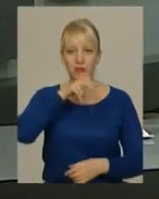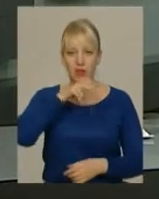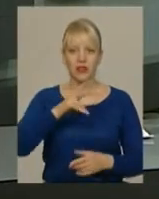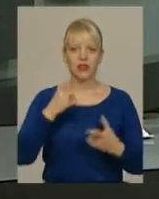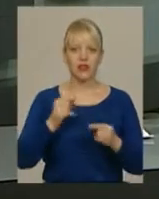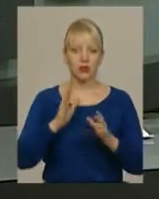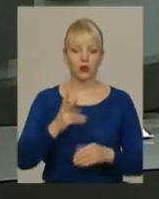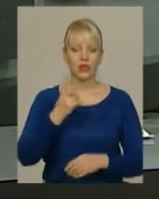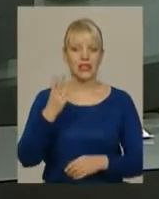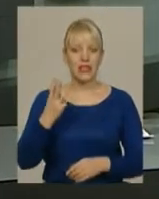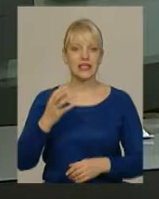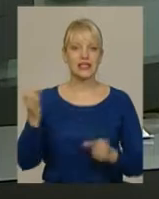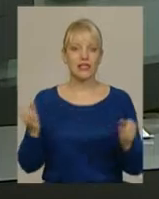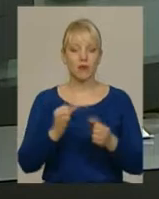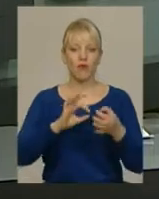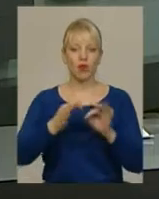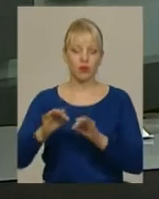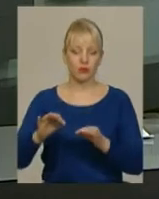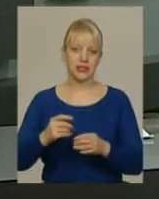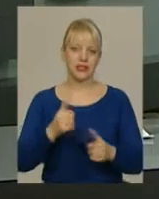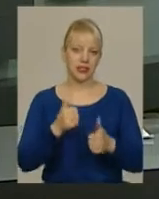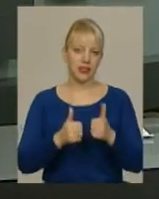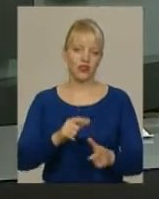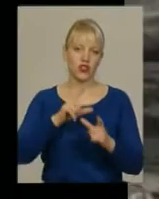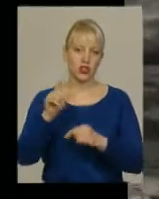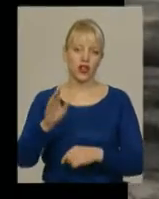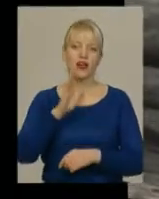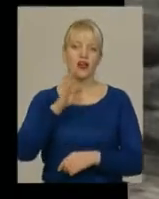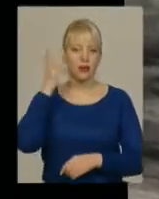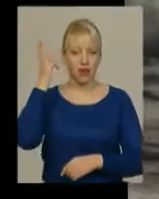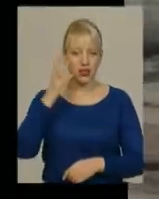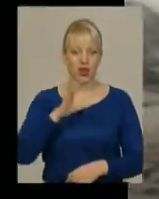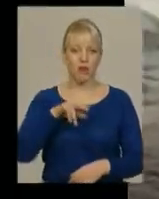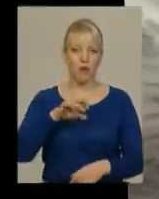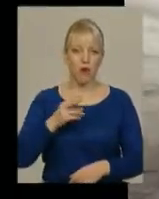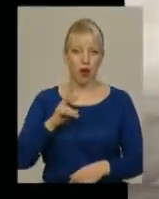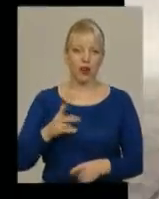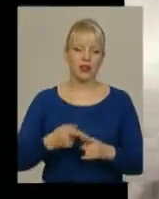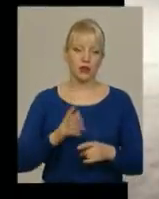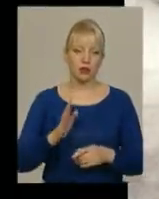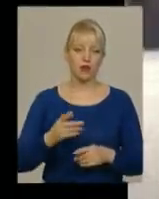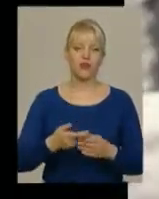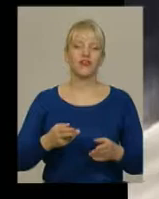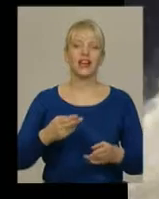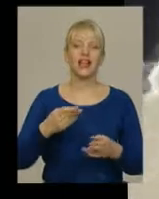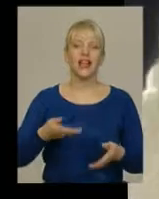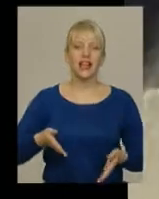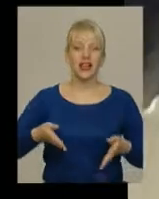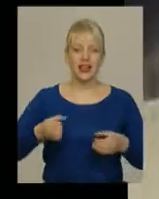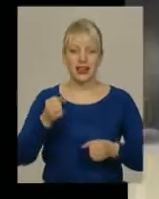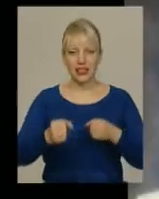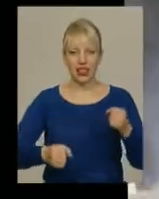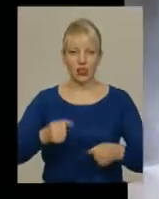23-ті зимові Олімпійські ігри, вилітає хмельничанка Ольга Полюк. За медаль вона позмагається 15 лютого в лижному фристайлі. На тоді